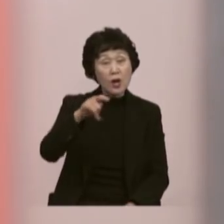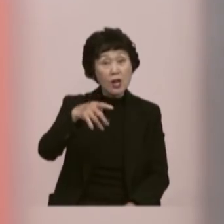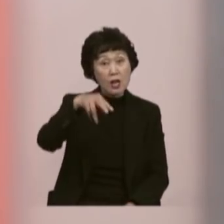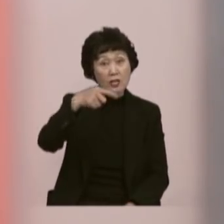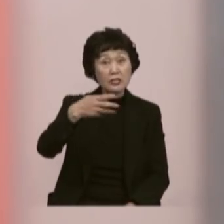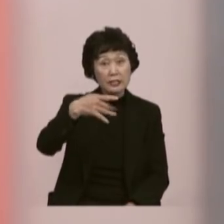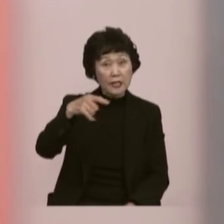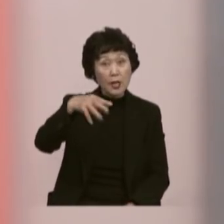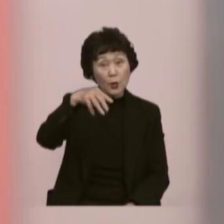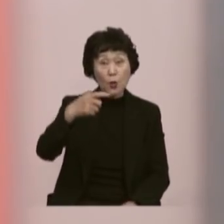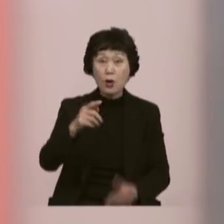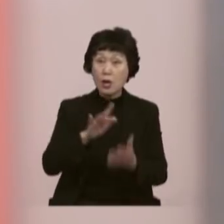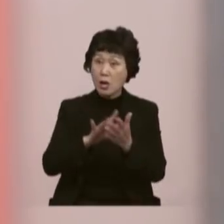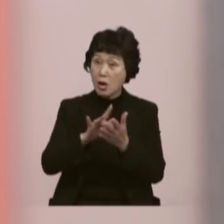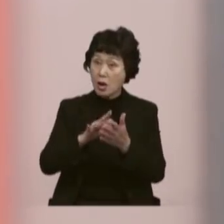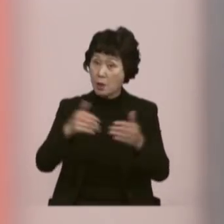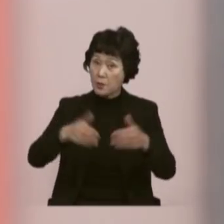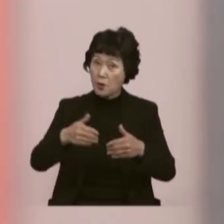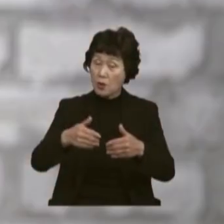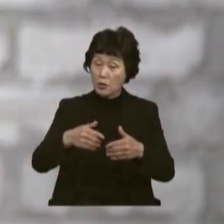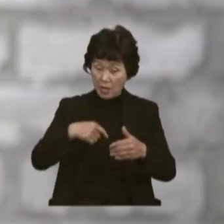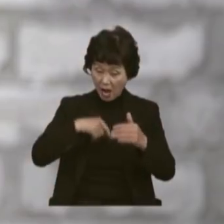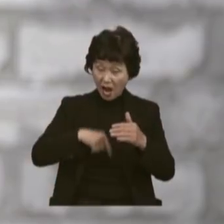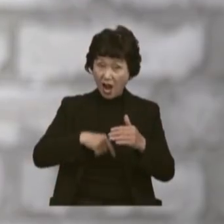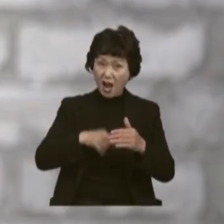간에 암이 꽉 찼다는 거예요.